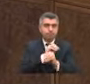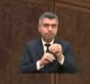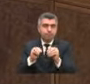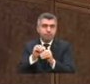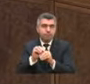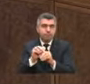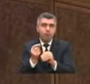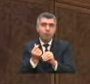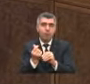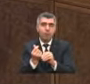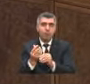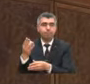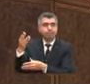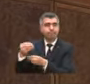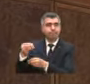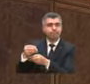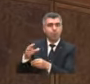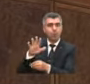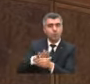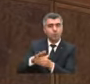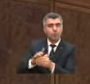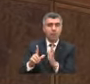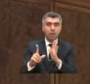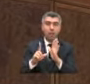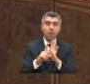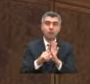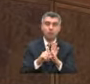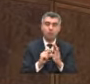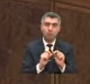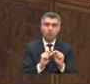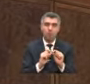وهنا المقتضيات ديال القانون الجنائي وخاصة المادة